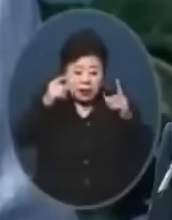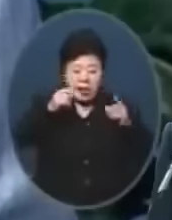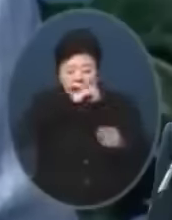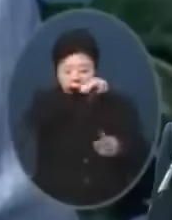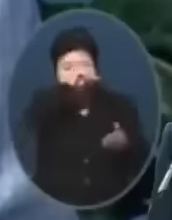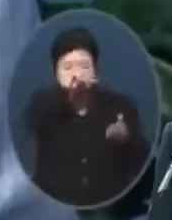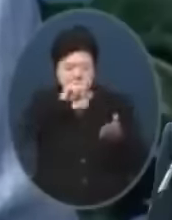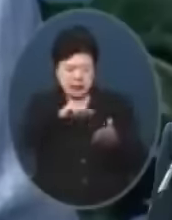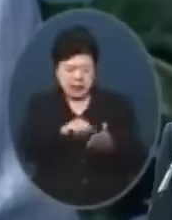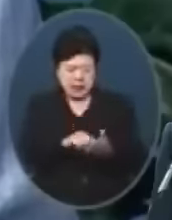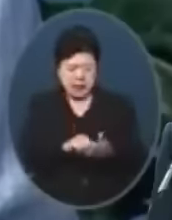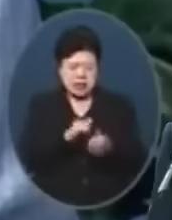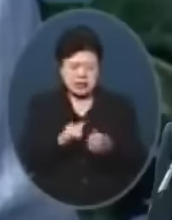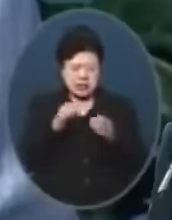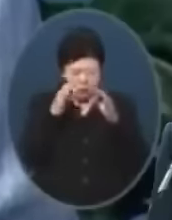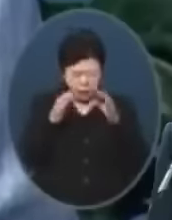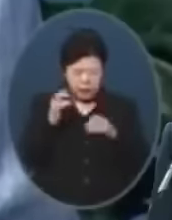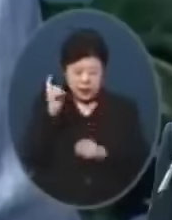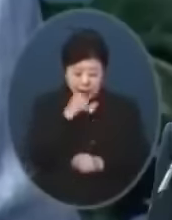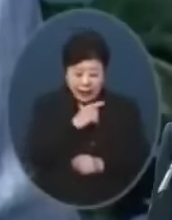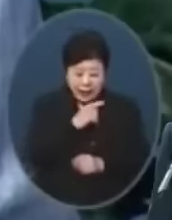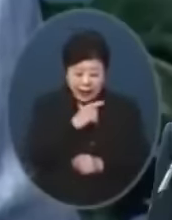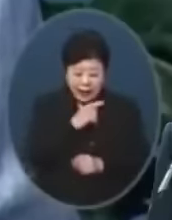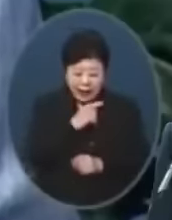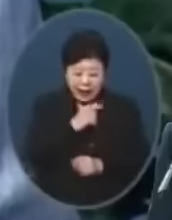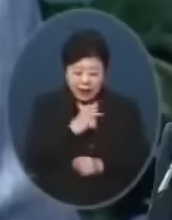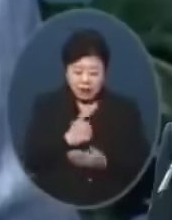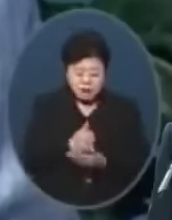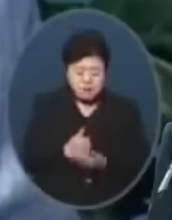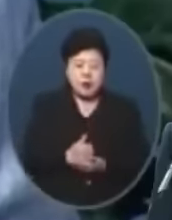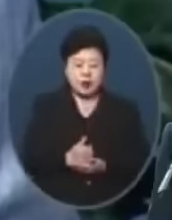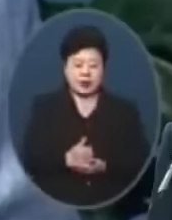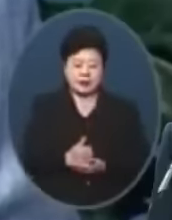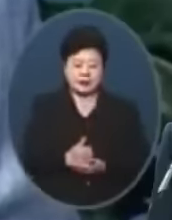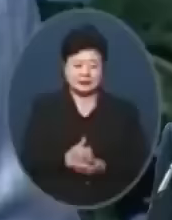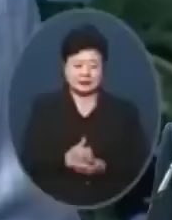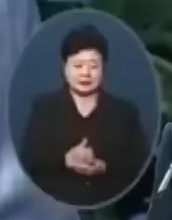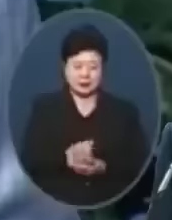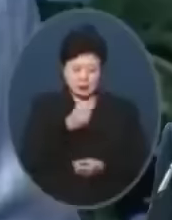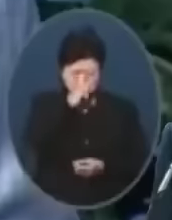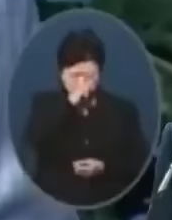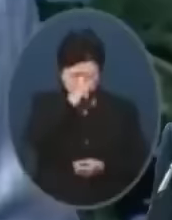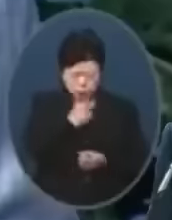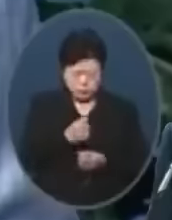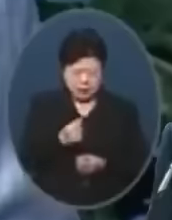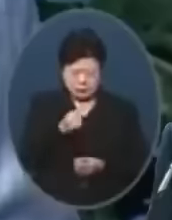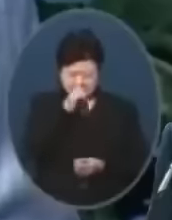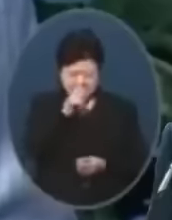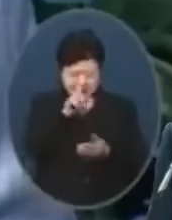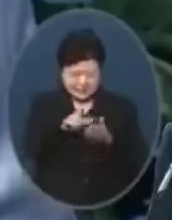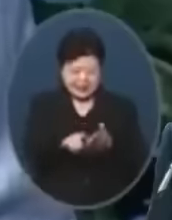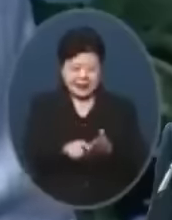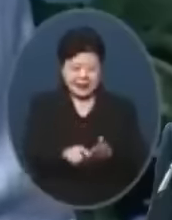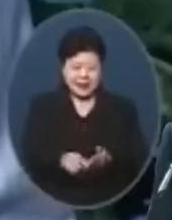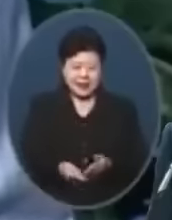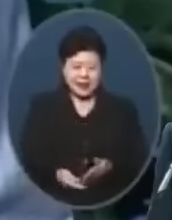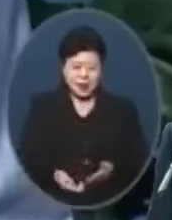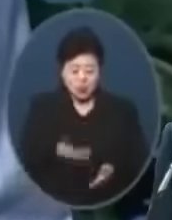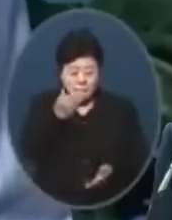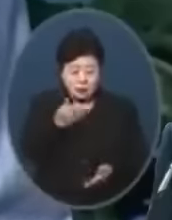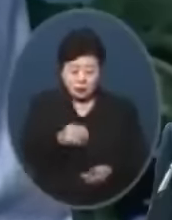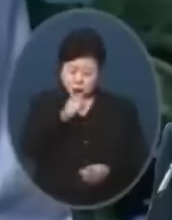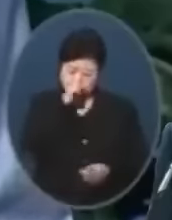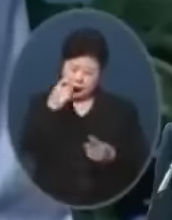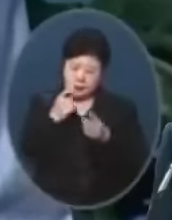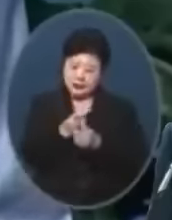인생이란 사람 보기에는 나빠도 운명이 좋은 운명을 가지고 있으면 앞을 보면 좋게 되는구나.